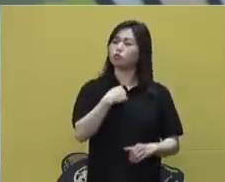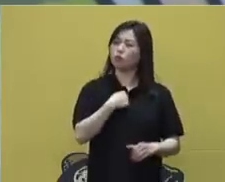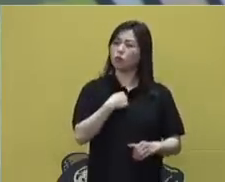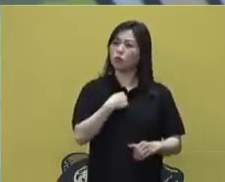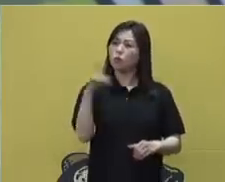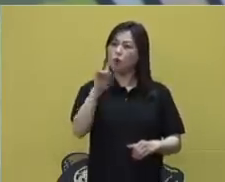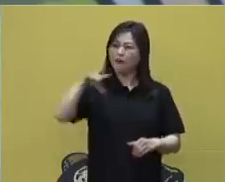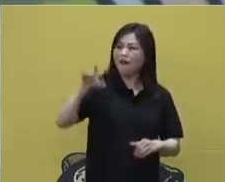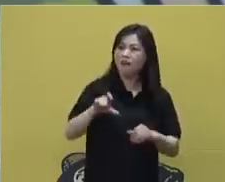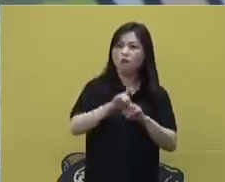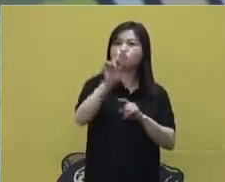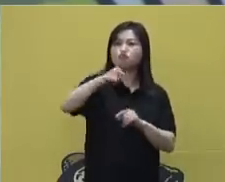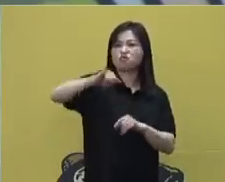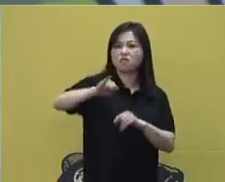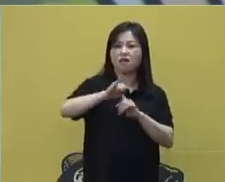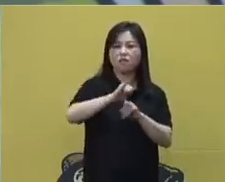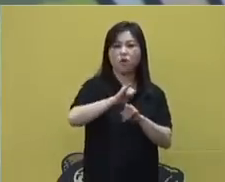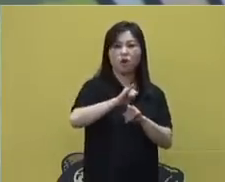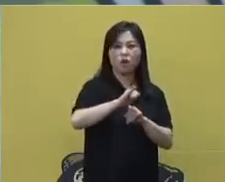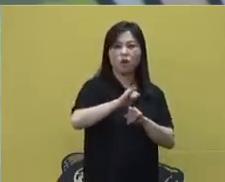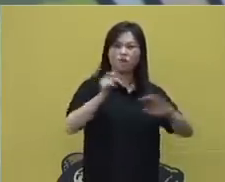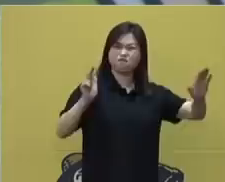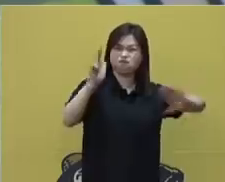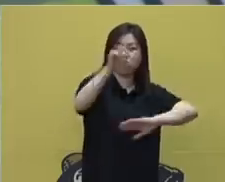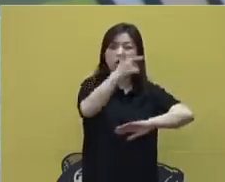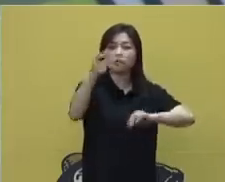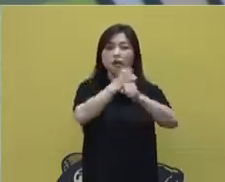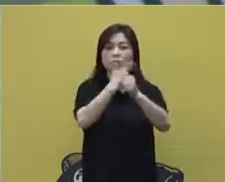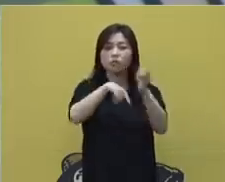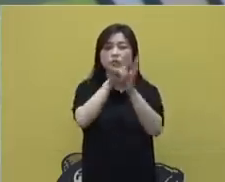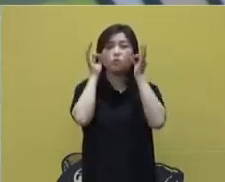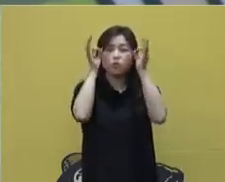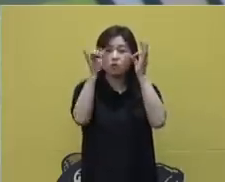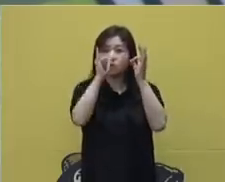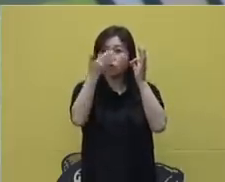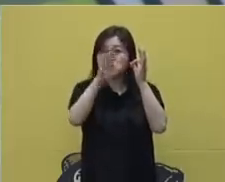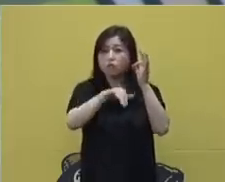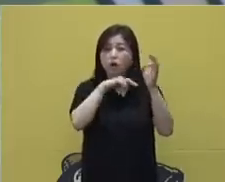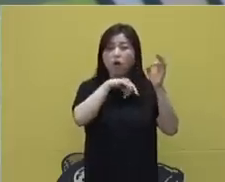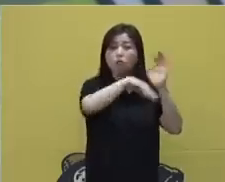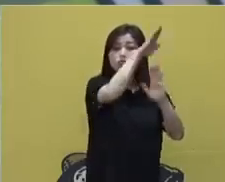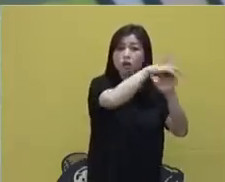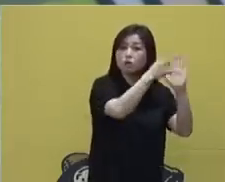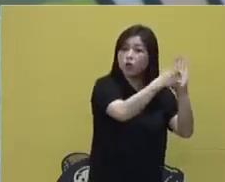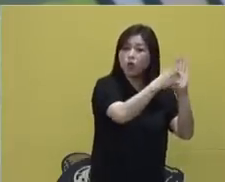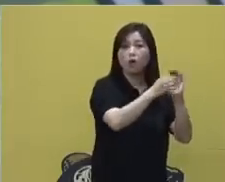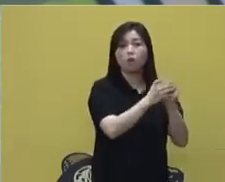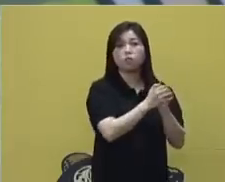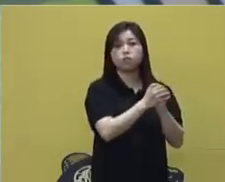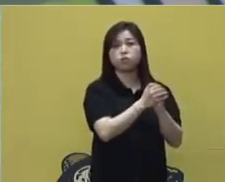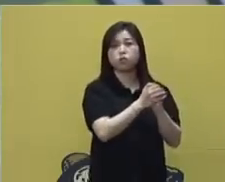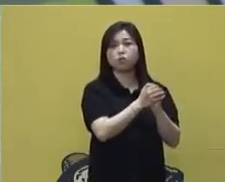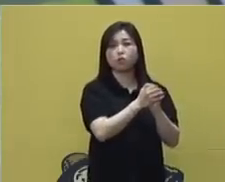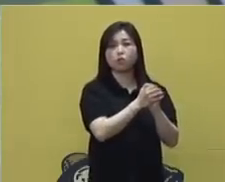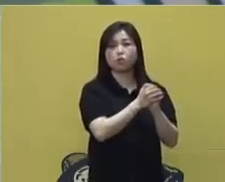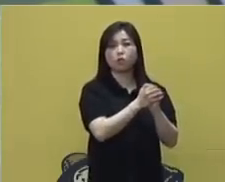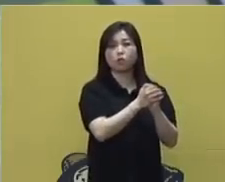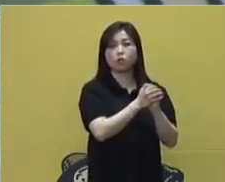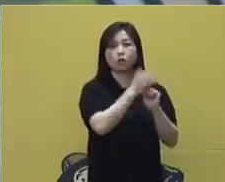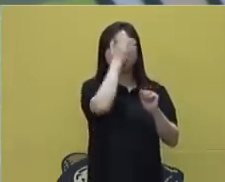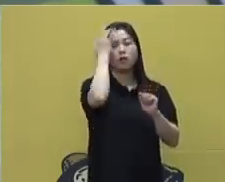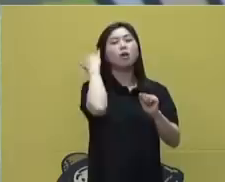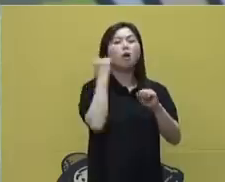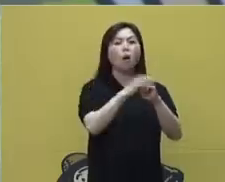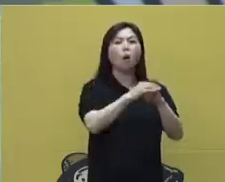강한 무기를 만들어내기 위해서 나름대로 애를 쓰는데 북한이 그런 통상 범위인지 아니면 그 범위 밖을 벗어나는지